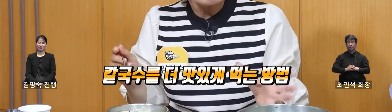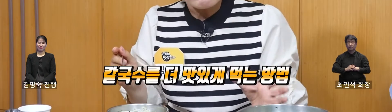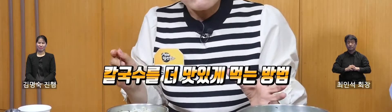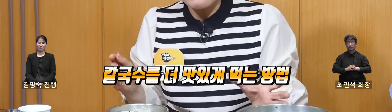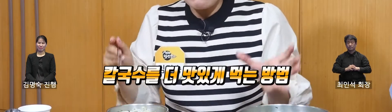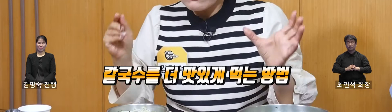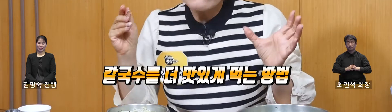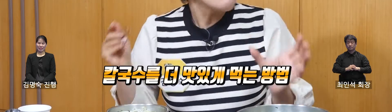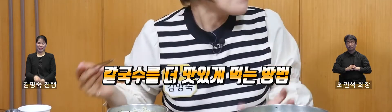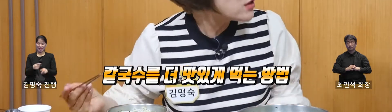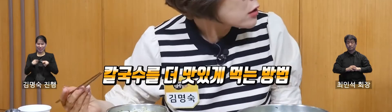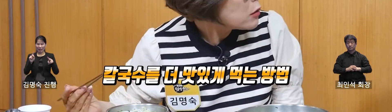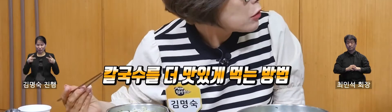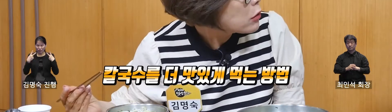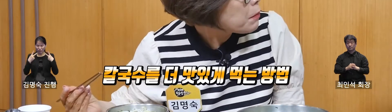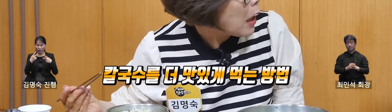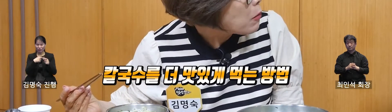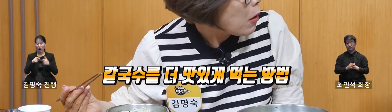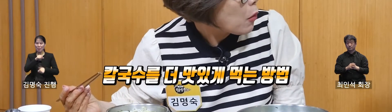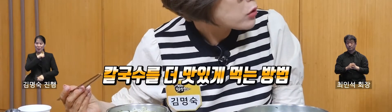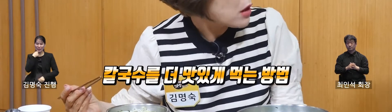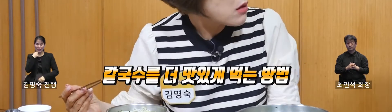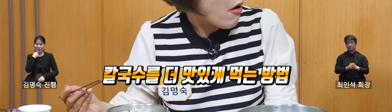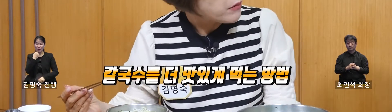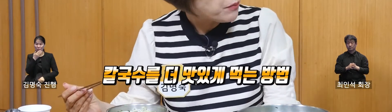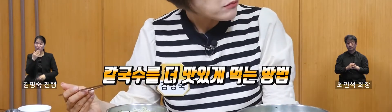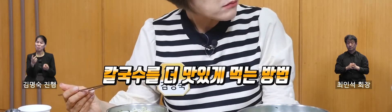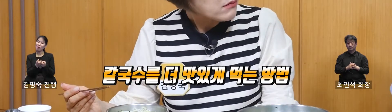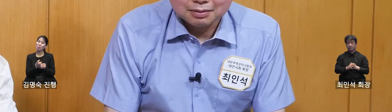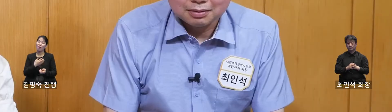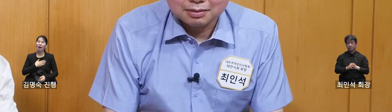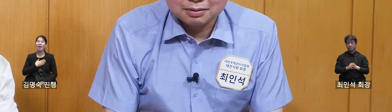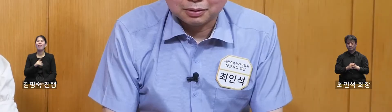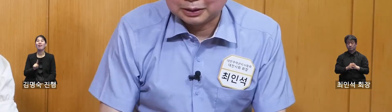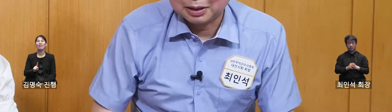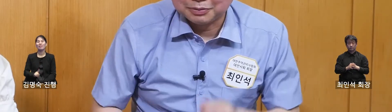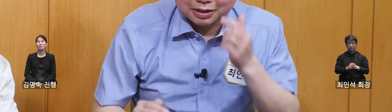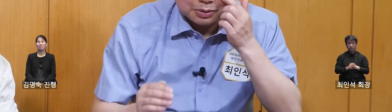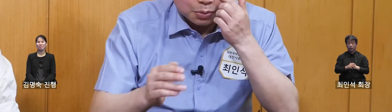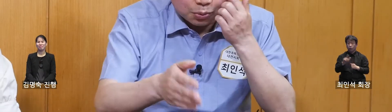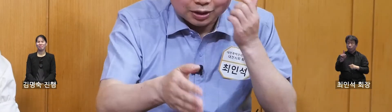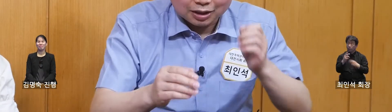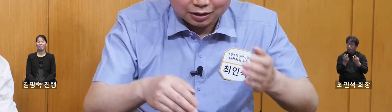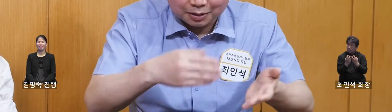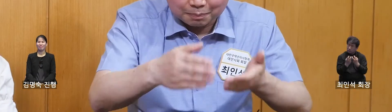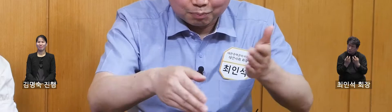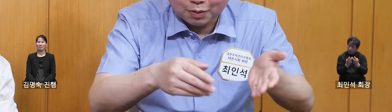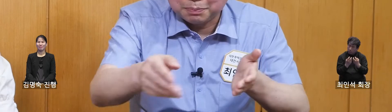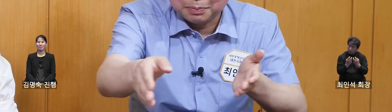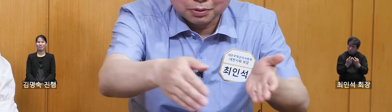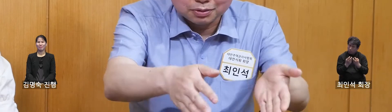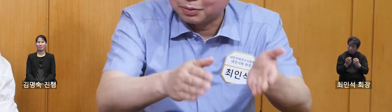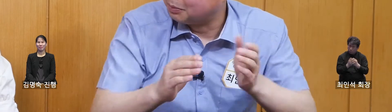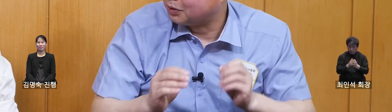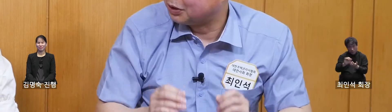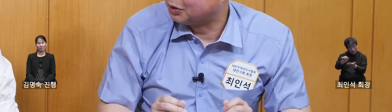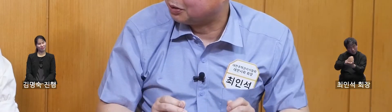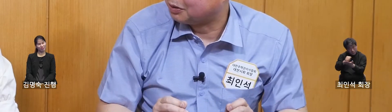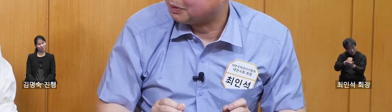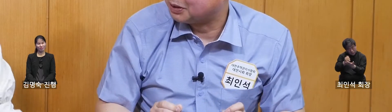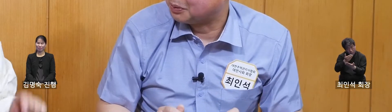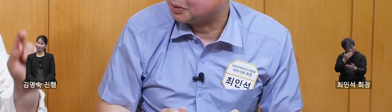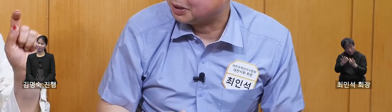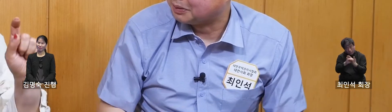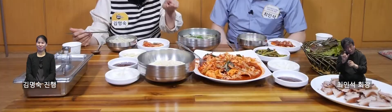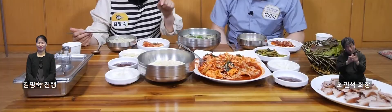이 칼국수를 더 맛있게 먹는 방법 혹시 아세요? 어떻게 하면 될까요? 여기다가 이렇게 비벼서 먹으면 훨씬